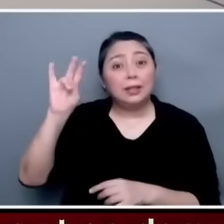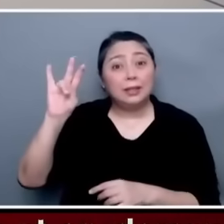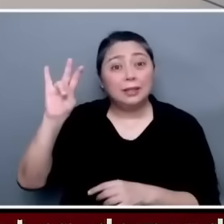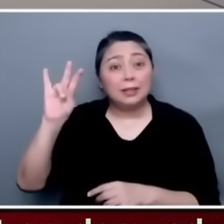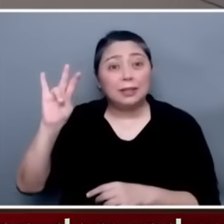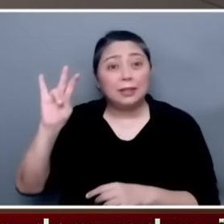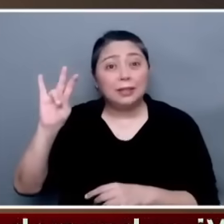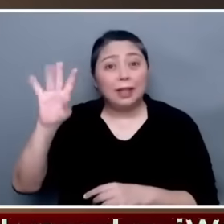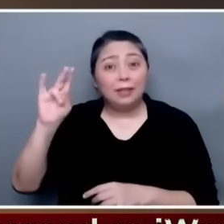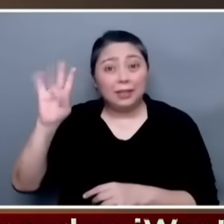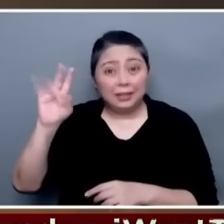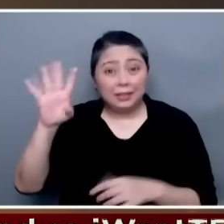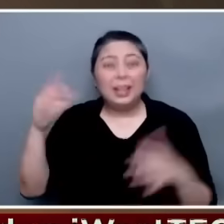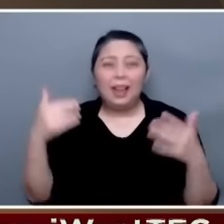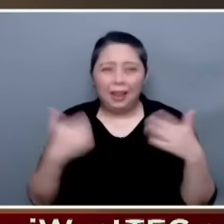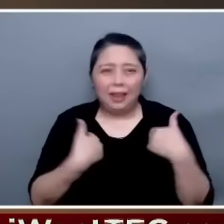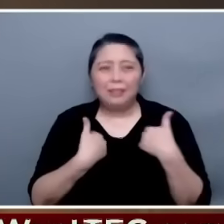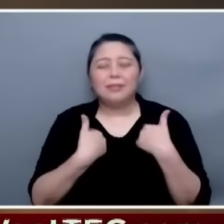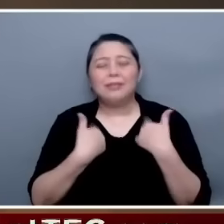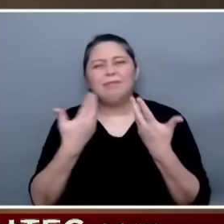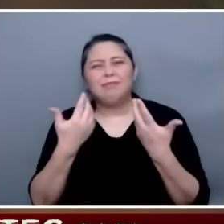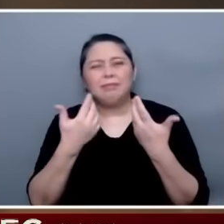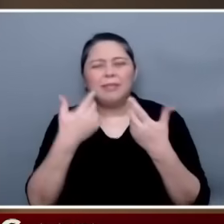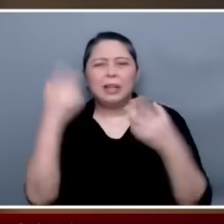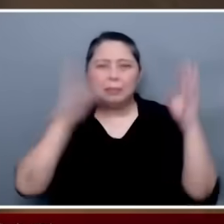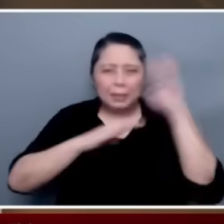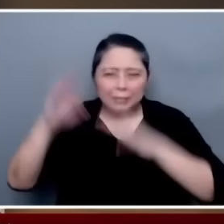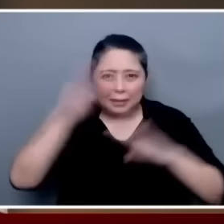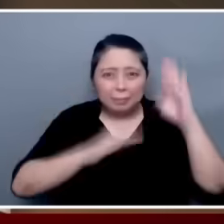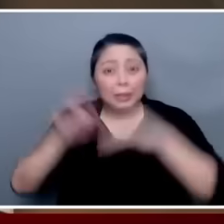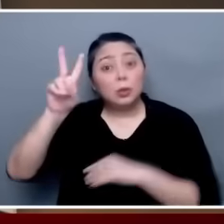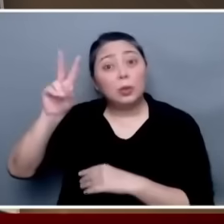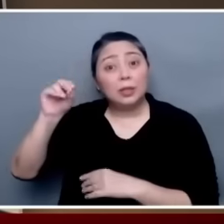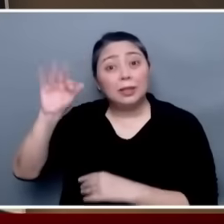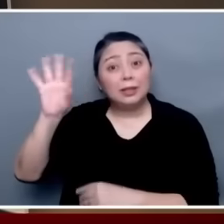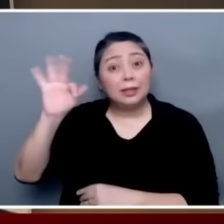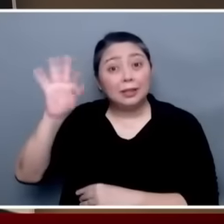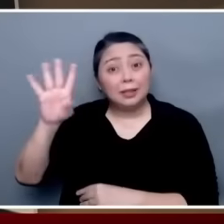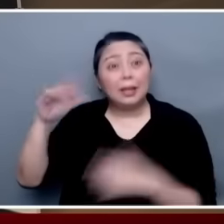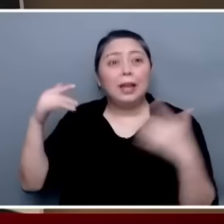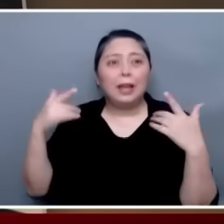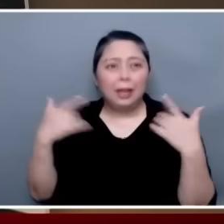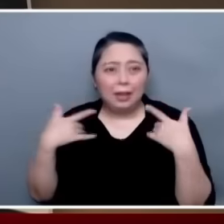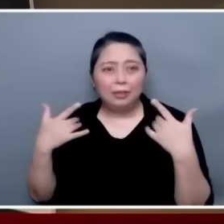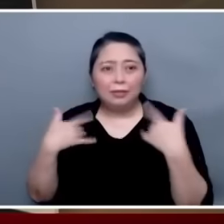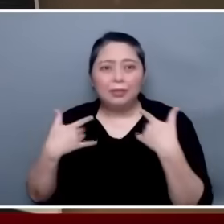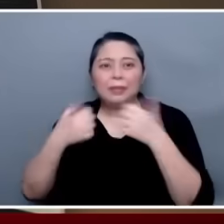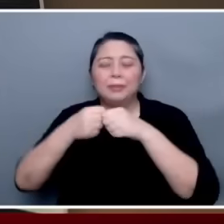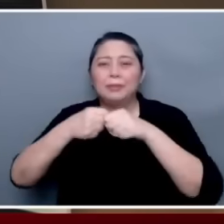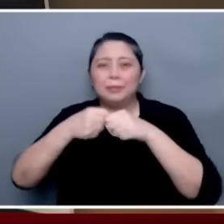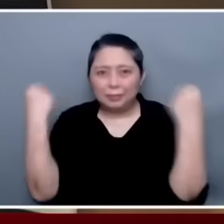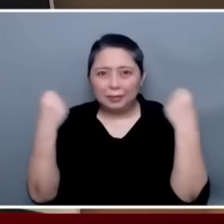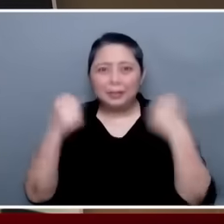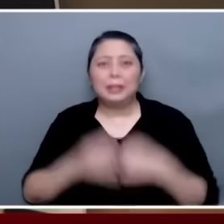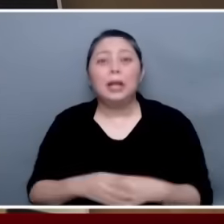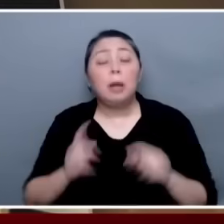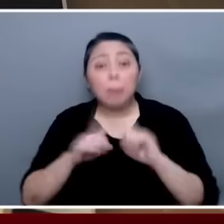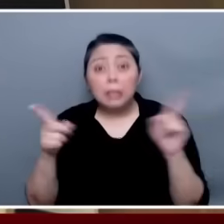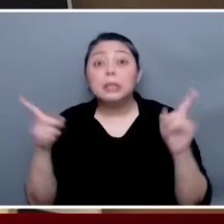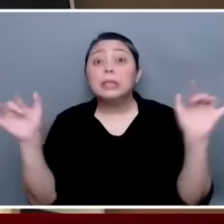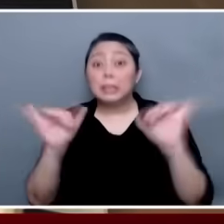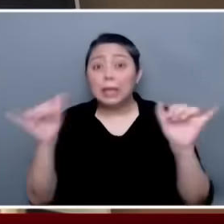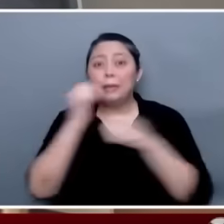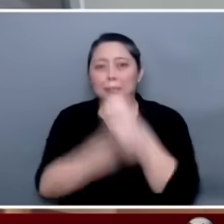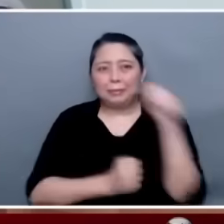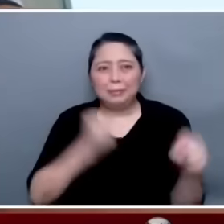muna silang naghiwalay. Agosto 2020 naman nang naiulat ang pagbabalikan ng dalawa sa pag-post ni Makoy ng retrato habang sila'y